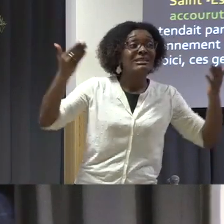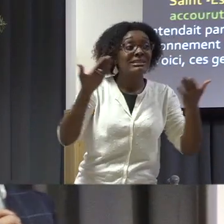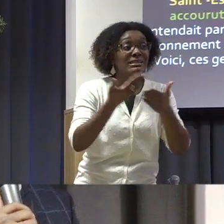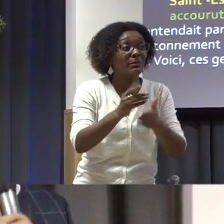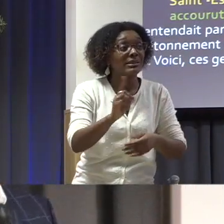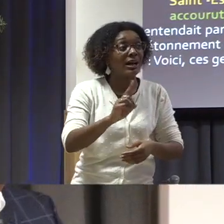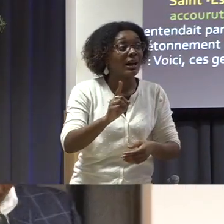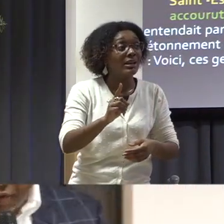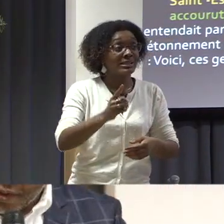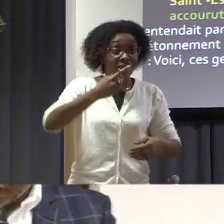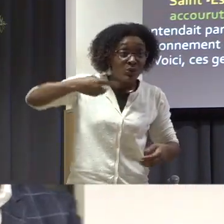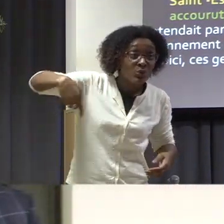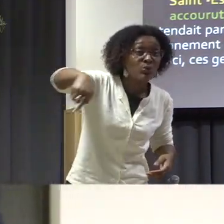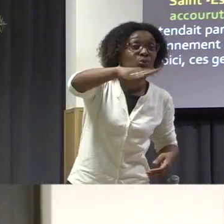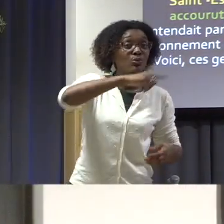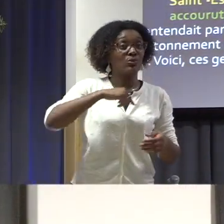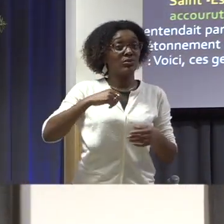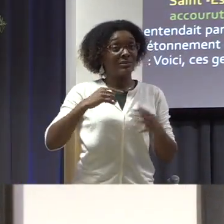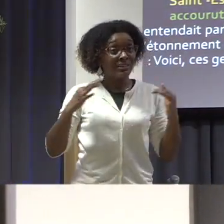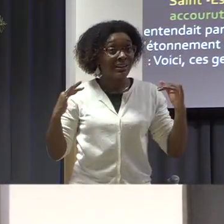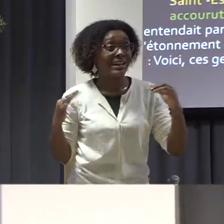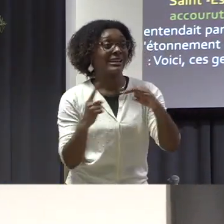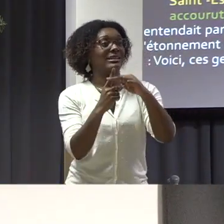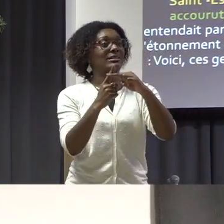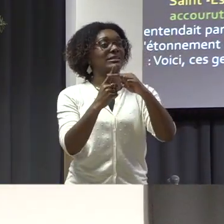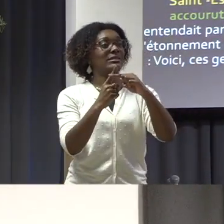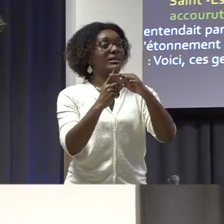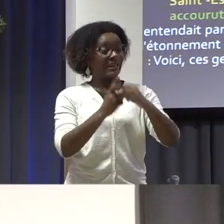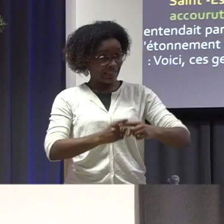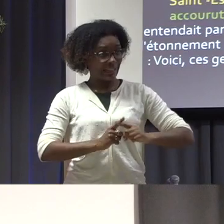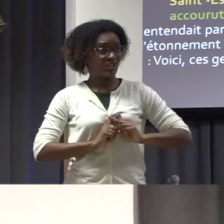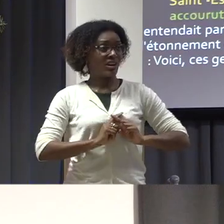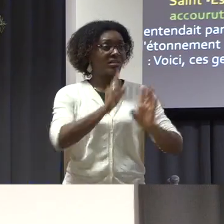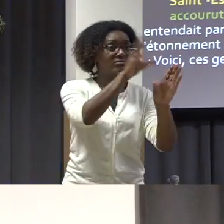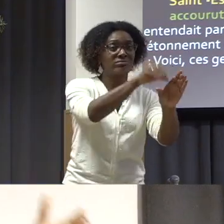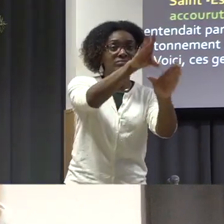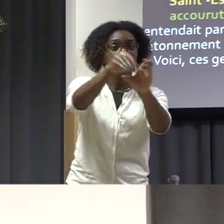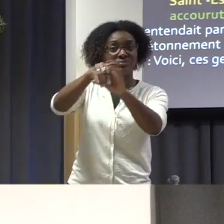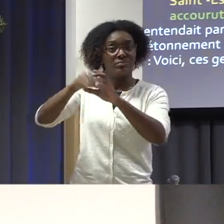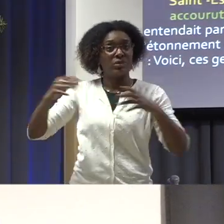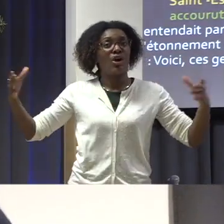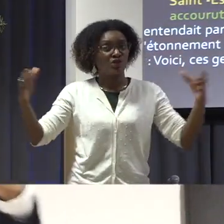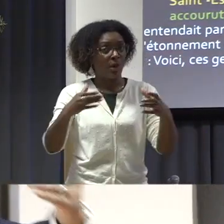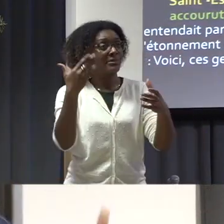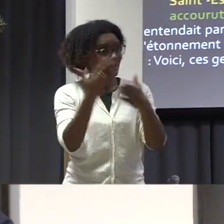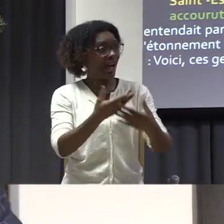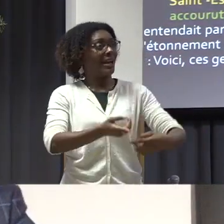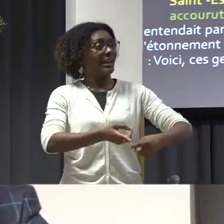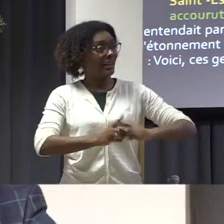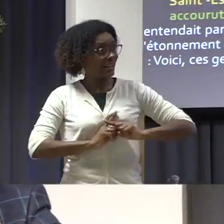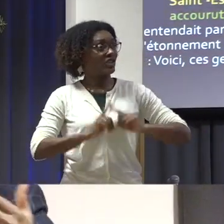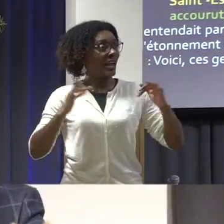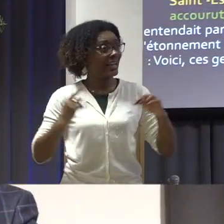plus de sa présence alors le monde qui nous entoure verra la gloire de dieu à menin l'amitié la cour eut vu confondues